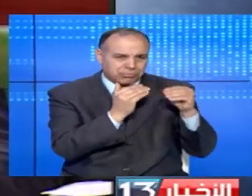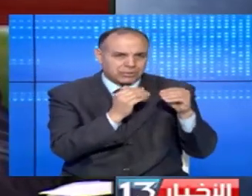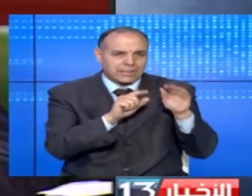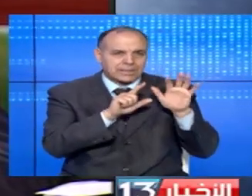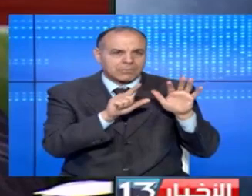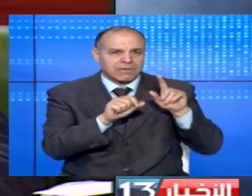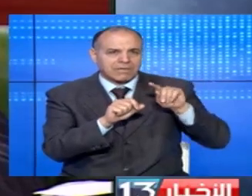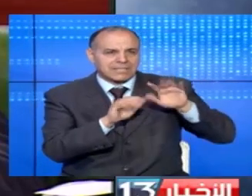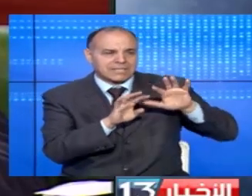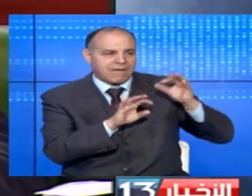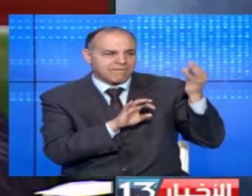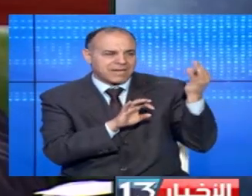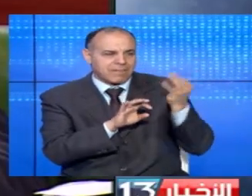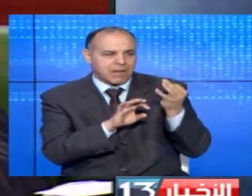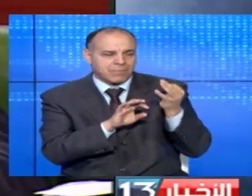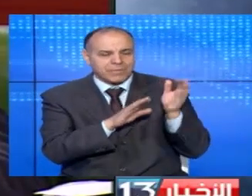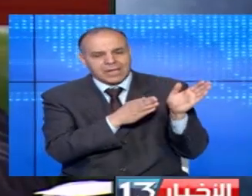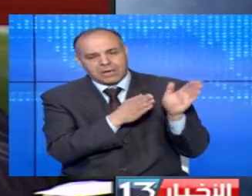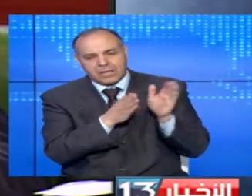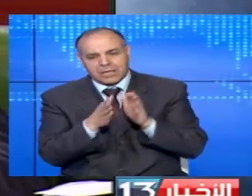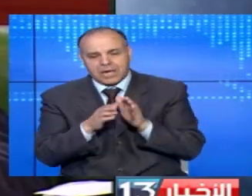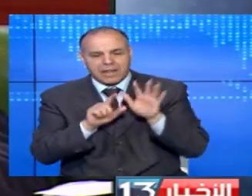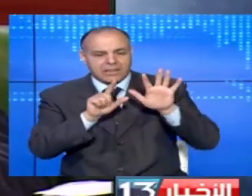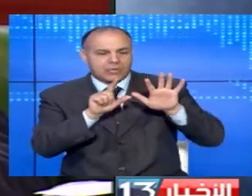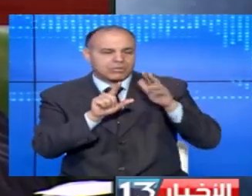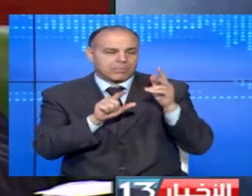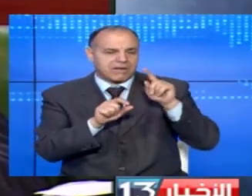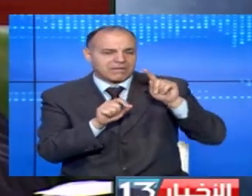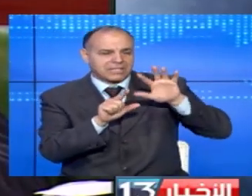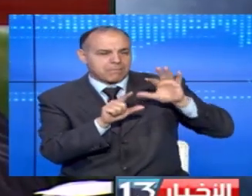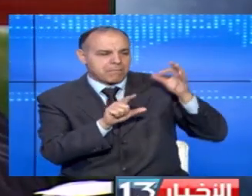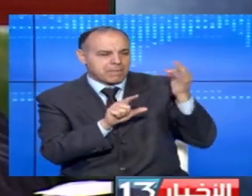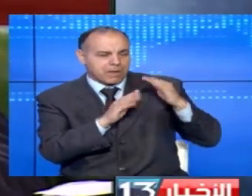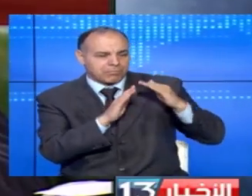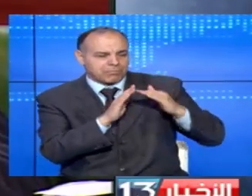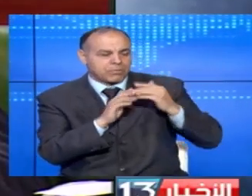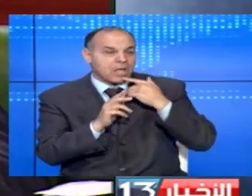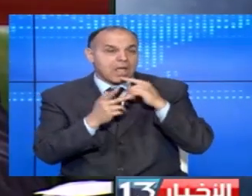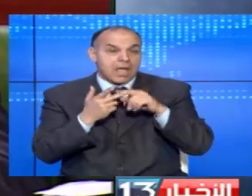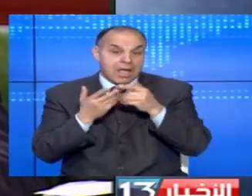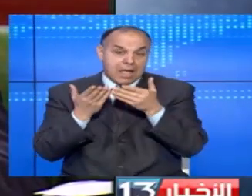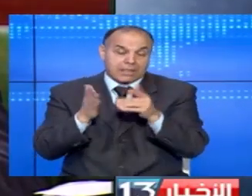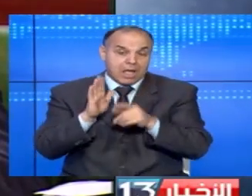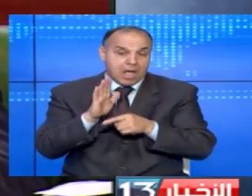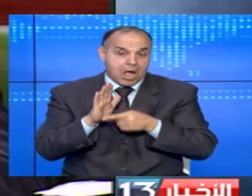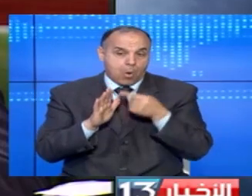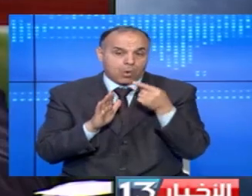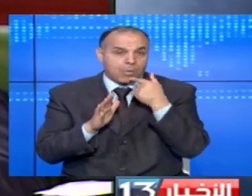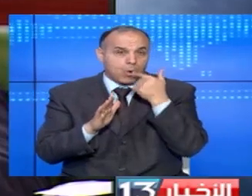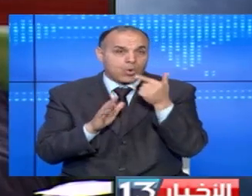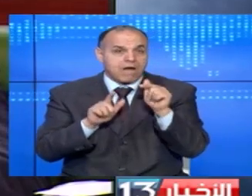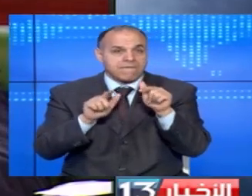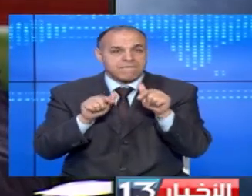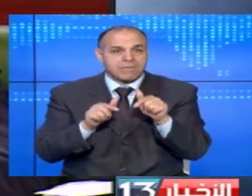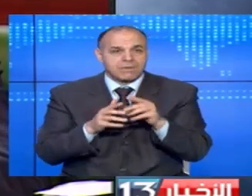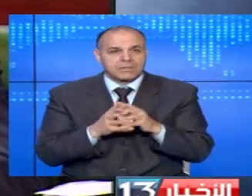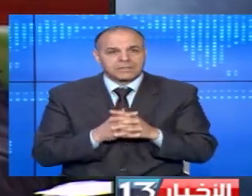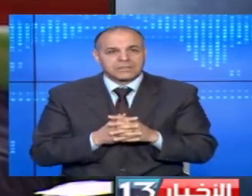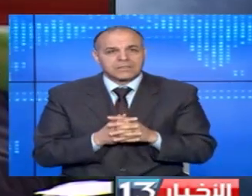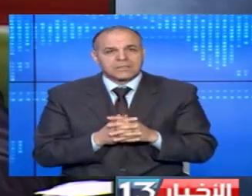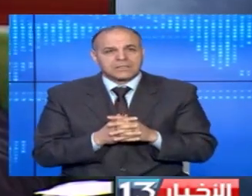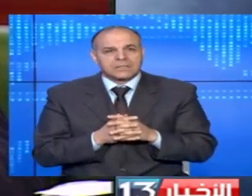وسبعين فاصل تسعه في المائه الى اثنين وسبعين فاصل سبعه في المائه وهذه اول مره يكون تم اه